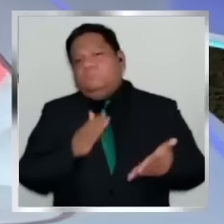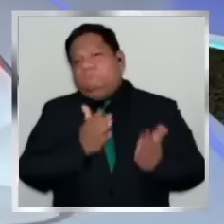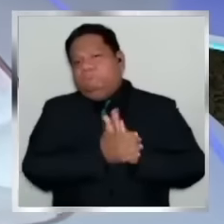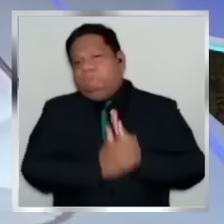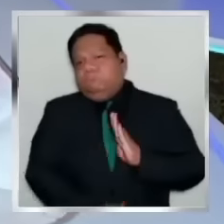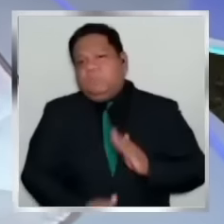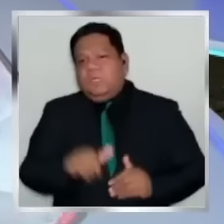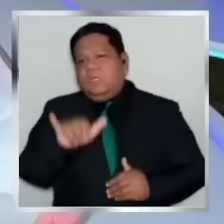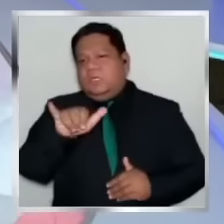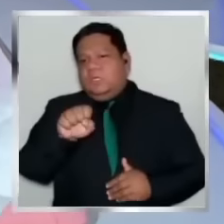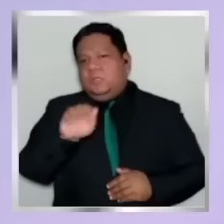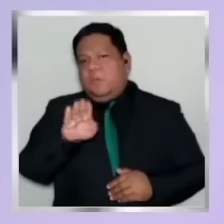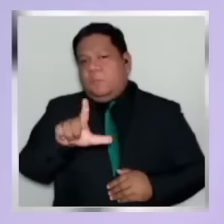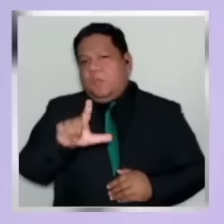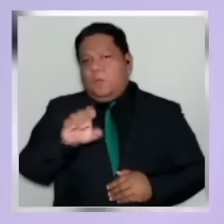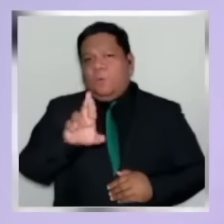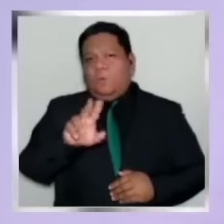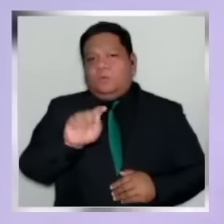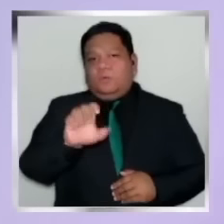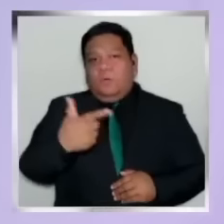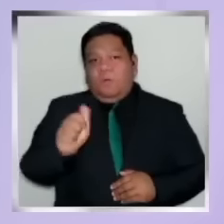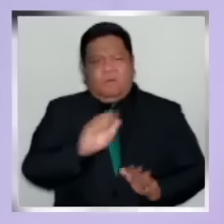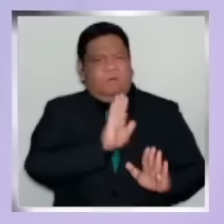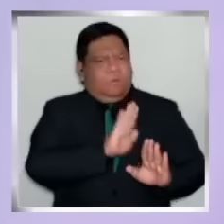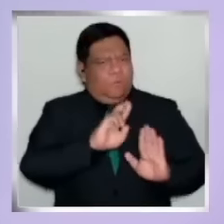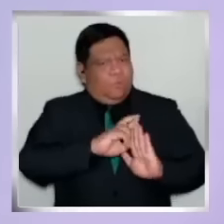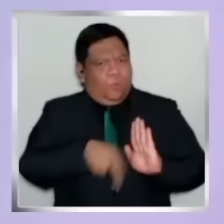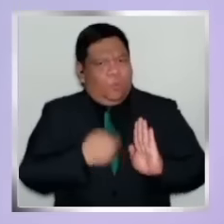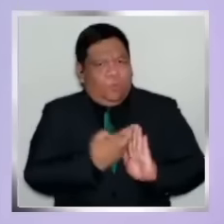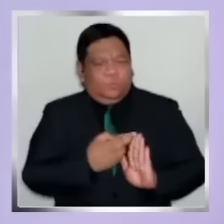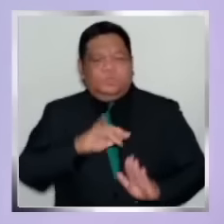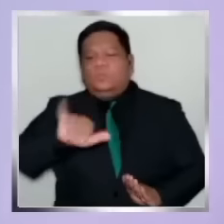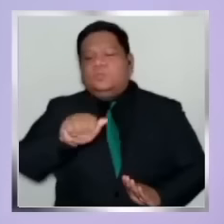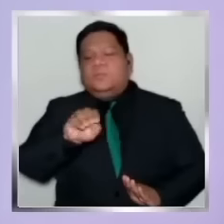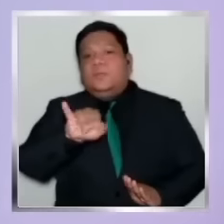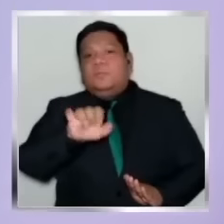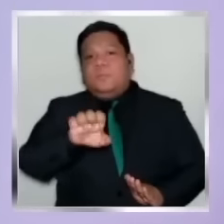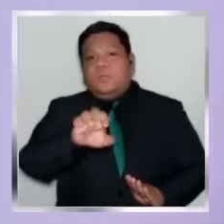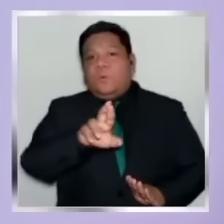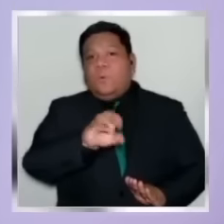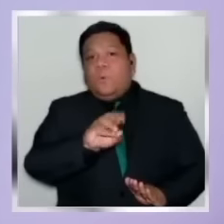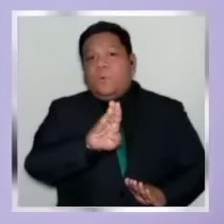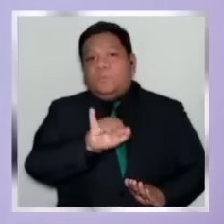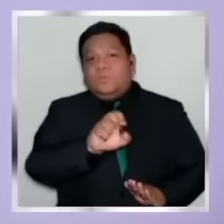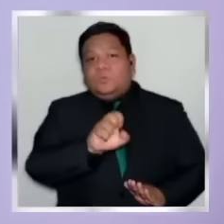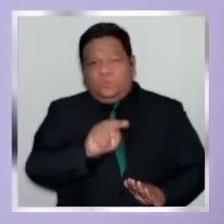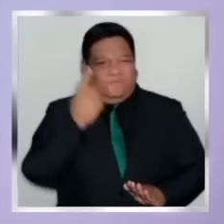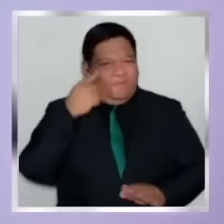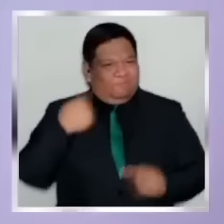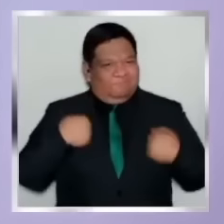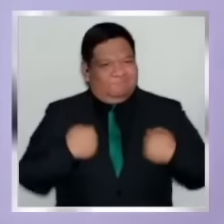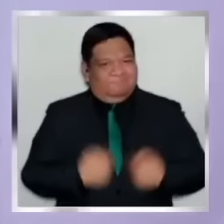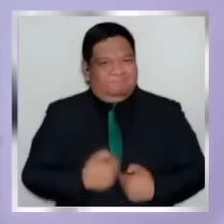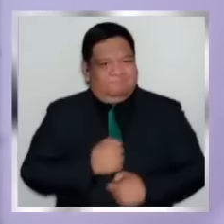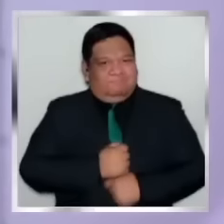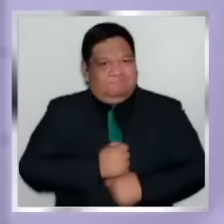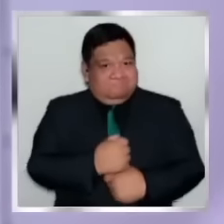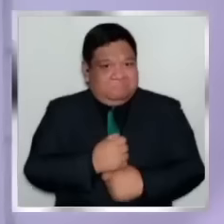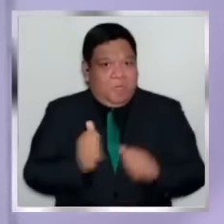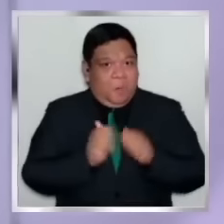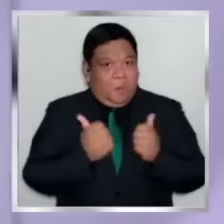pa ang gaganap bilang si Jamie Robinson, ang ninja pilot ng Voltlander. Alamin natin kung paano niya pinaghandaan ang fighter niyang